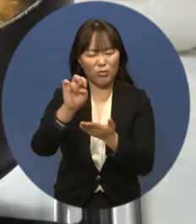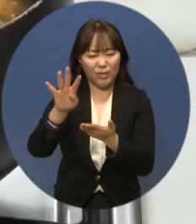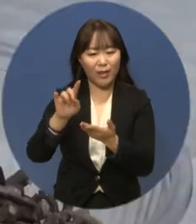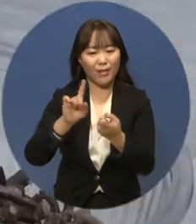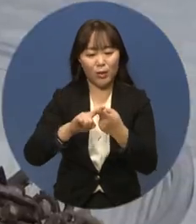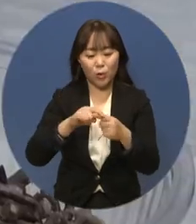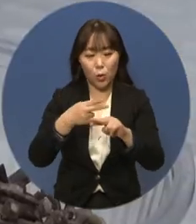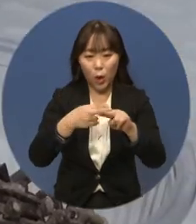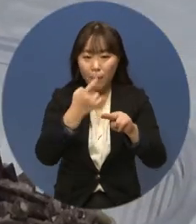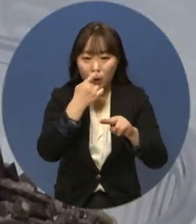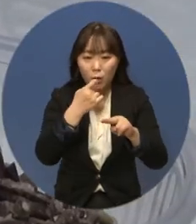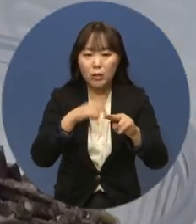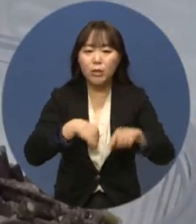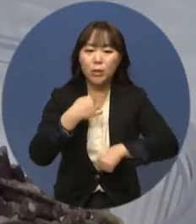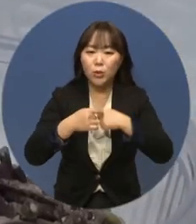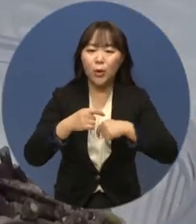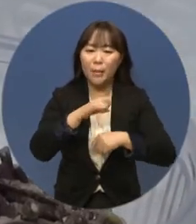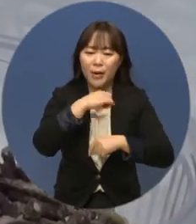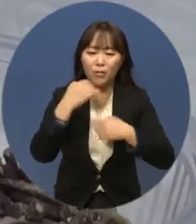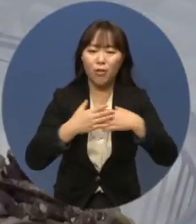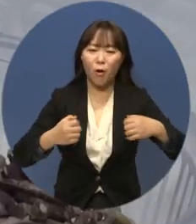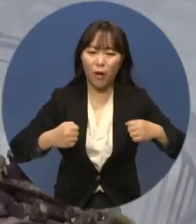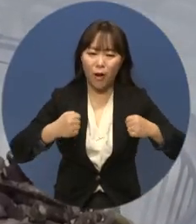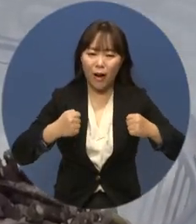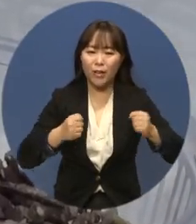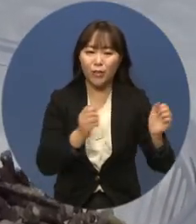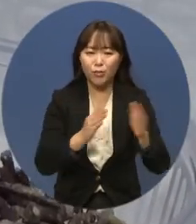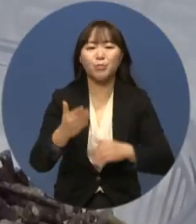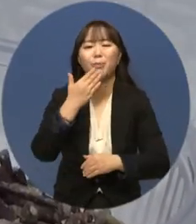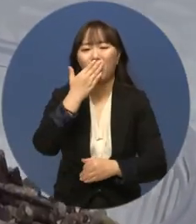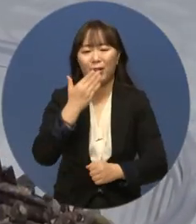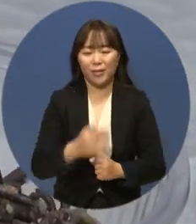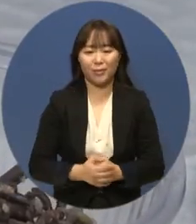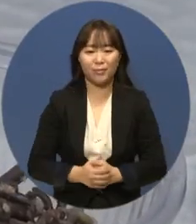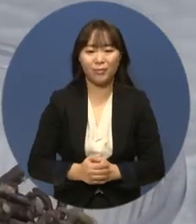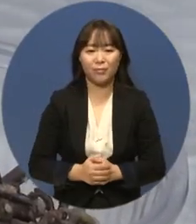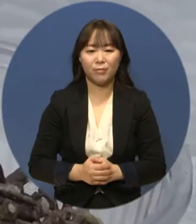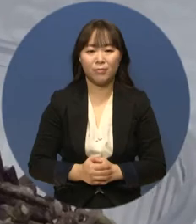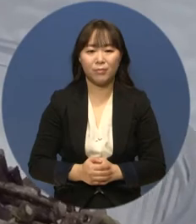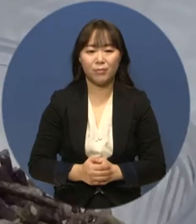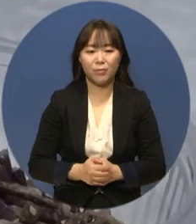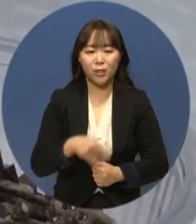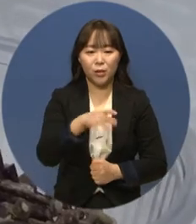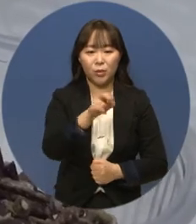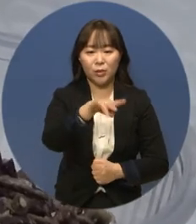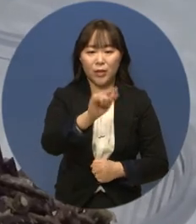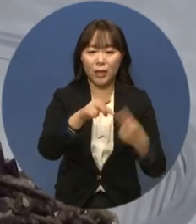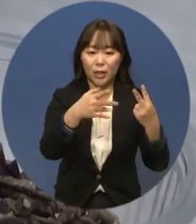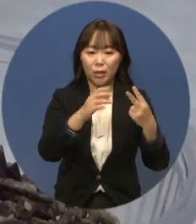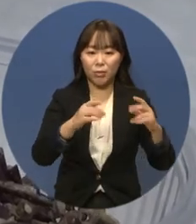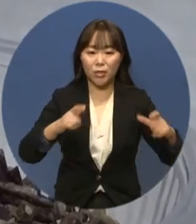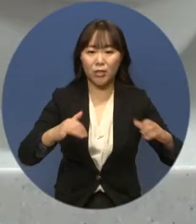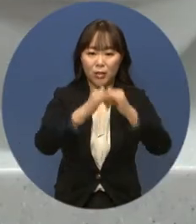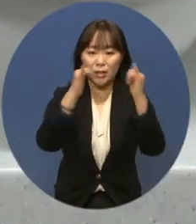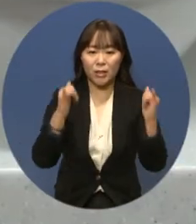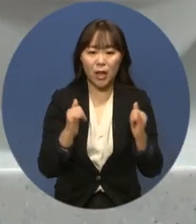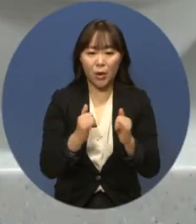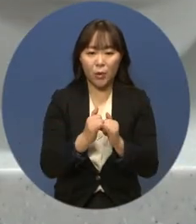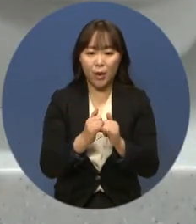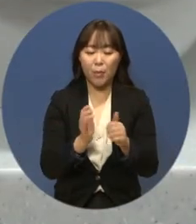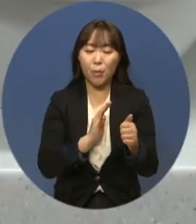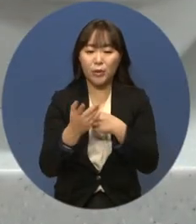그들 스스로 맛 있고 건강한 밥상을 차릴 수 있다고 합니다 송산 2동 지역사회의 보장 협의체는